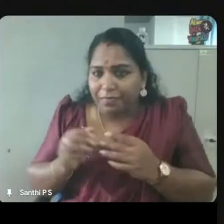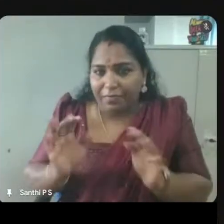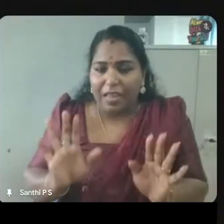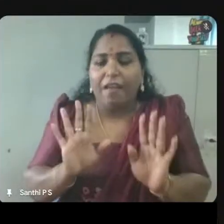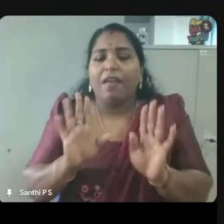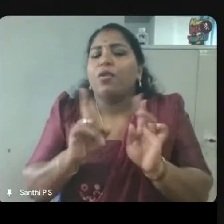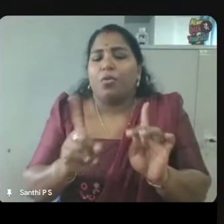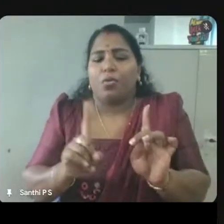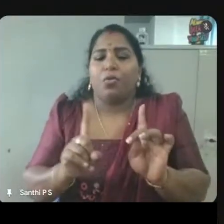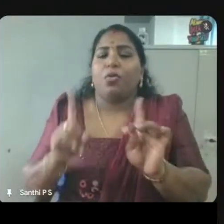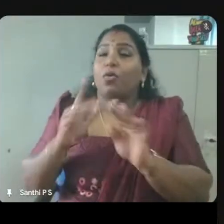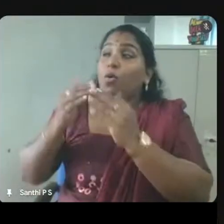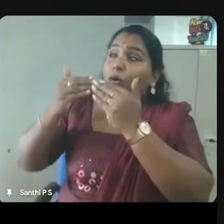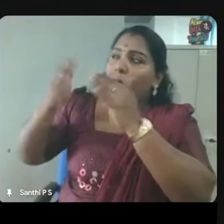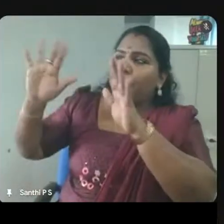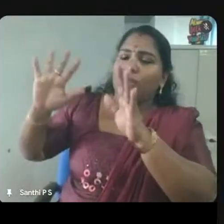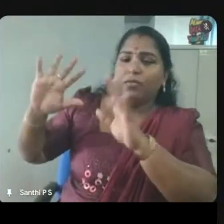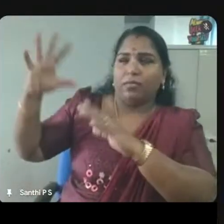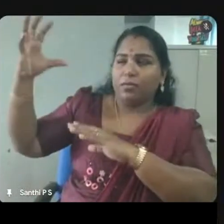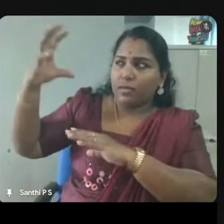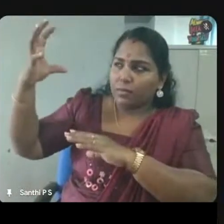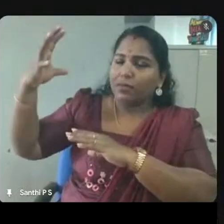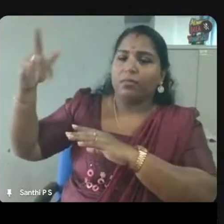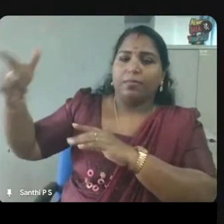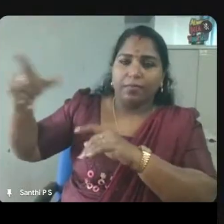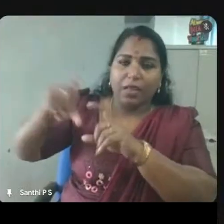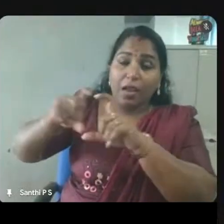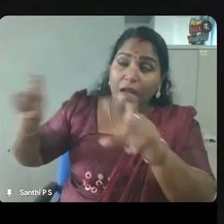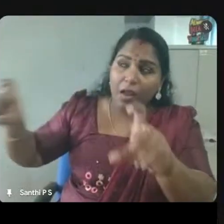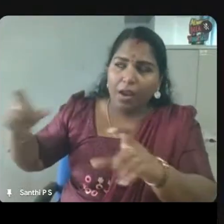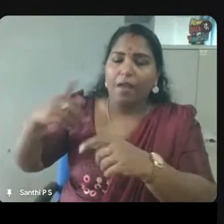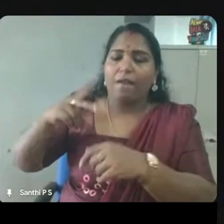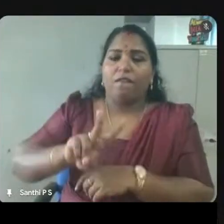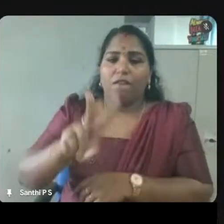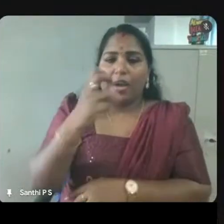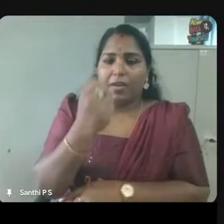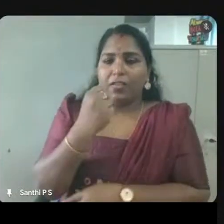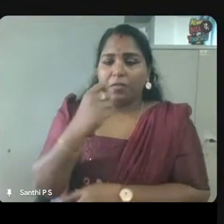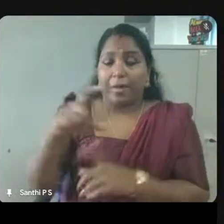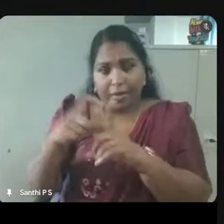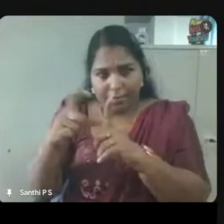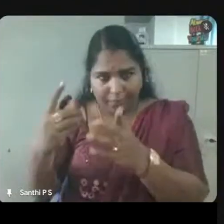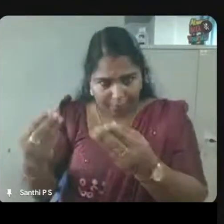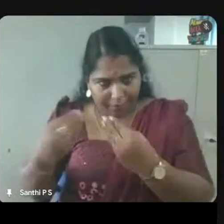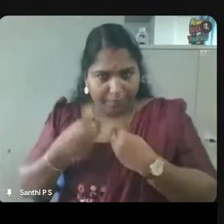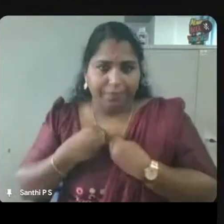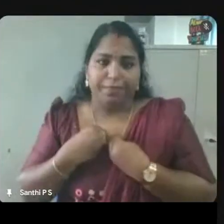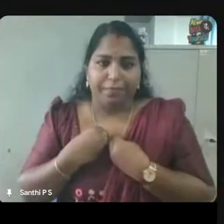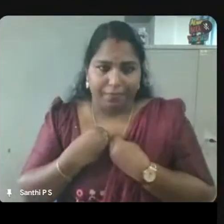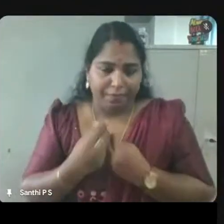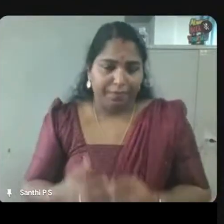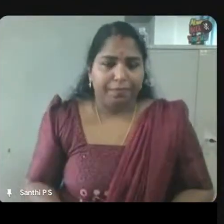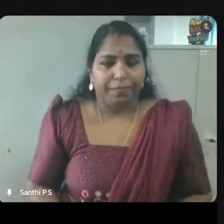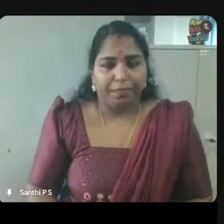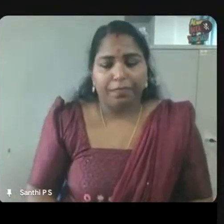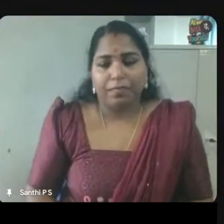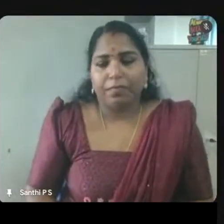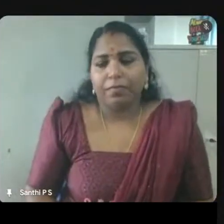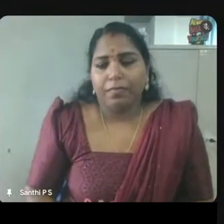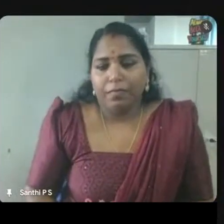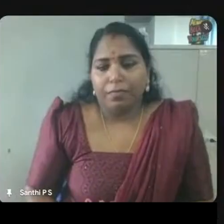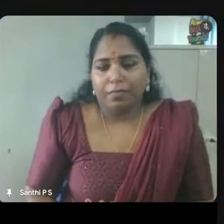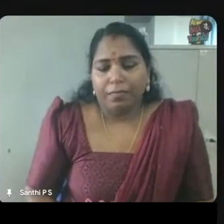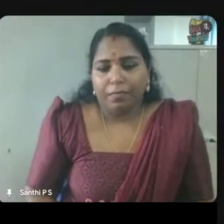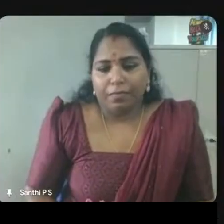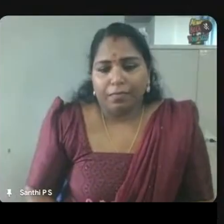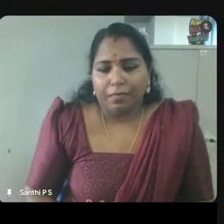സോ ഈ 2 കാര്യങ്ങളും കൂടി അഡ്രസ് ചെയ്താലേ നമുക്ക് ഈ ട്വിച്ചിങ് മാറാൻ പറ്റുള്ളൂ. മാം, നമ്മുടെ ഈ മസിൽസിന് സ്ട്രെങ്തൻ കിട്ടാൻ